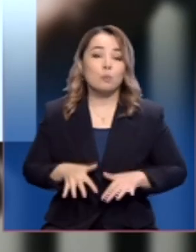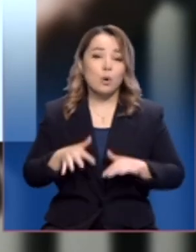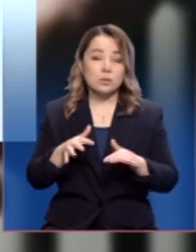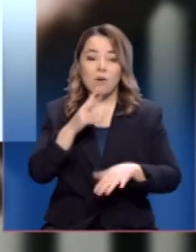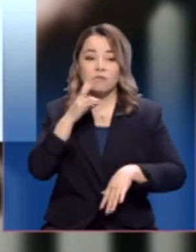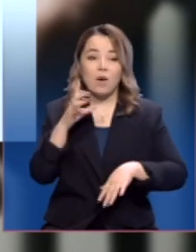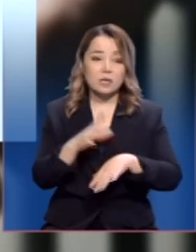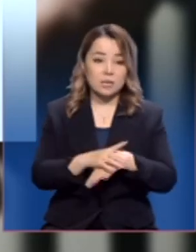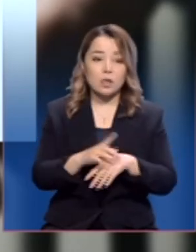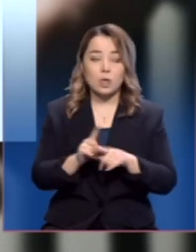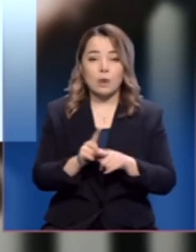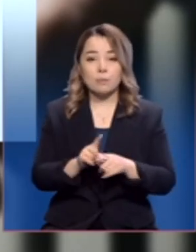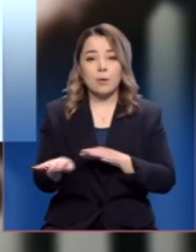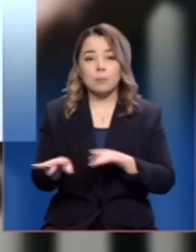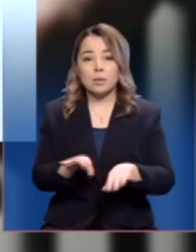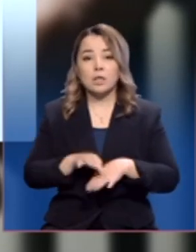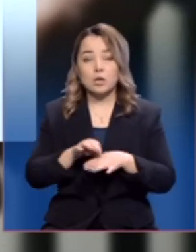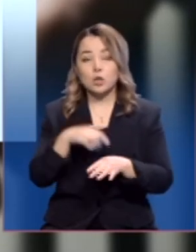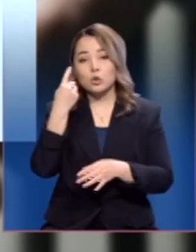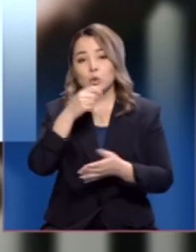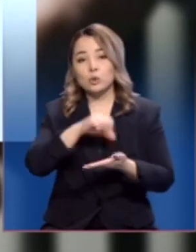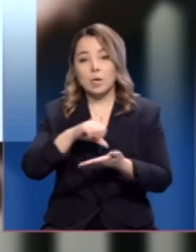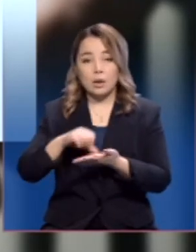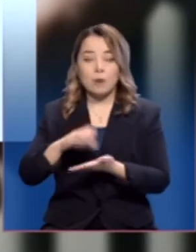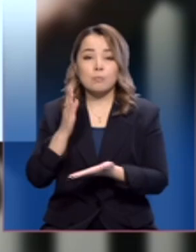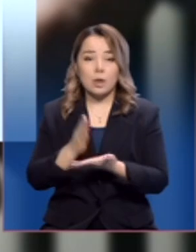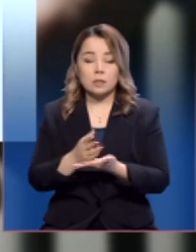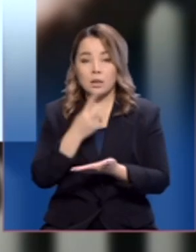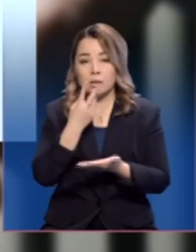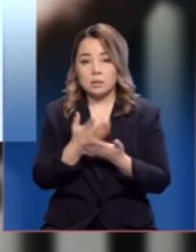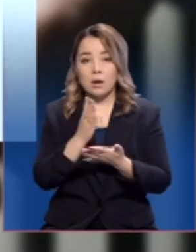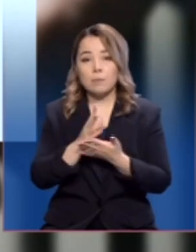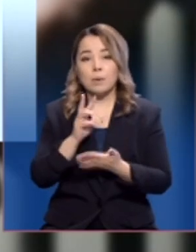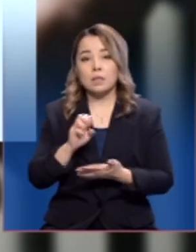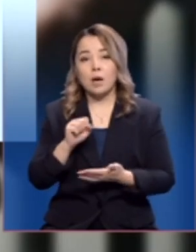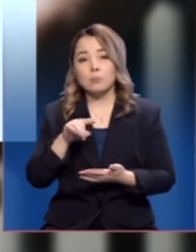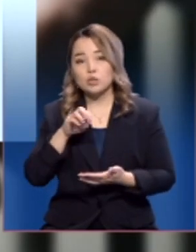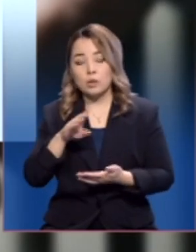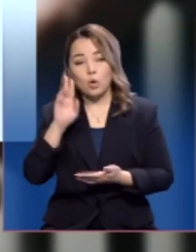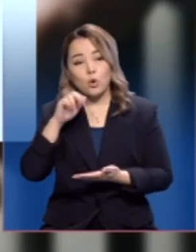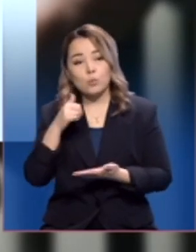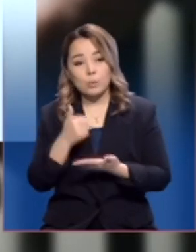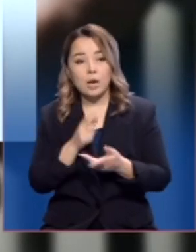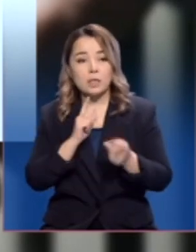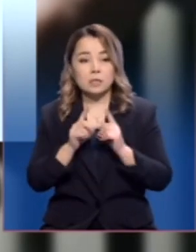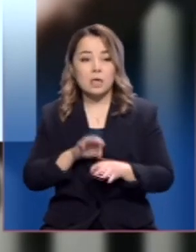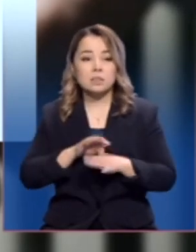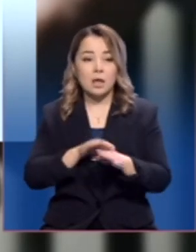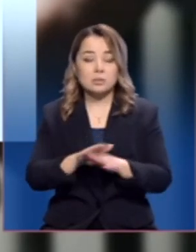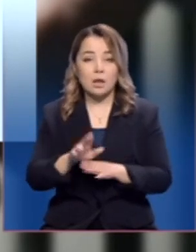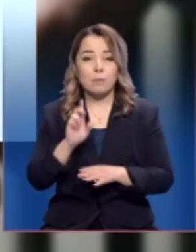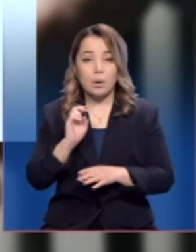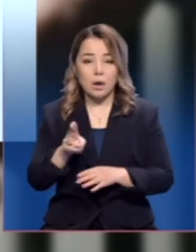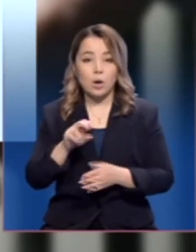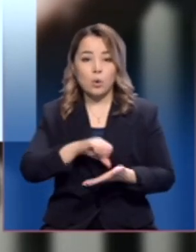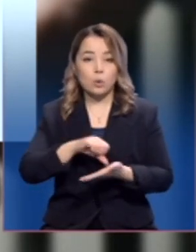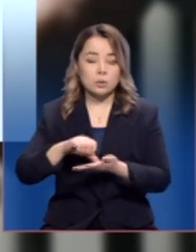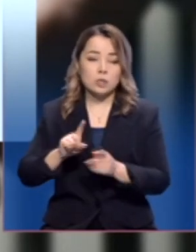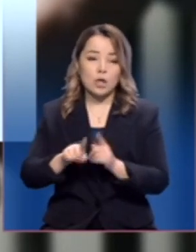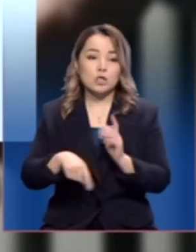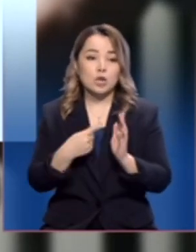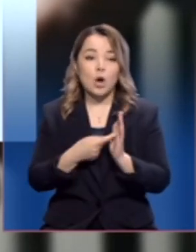жасау фактілері бойынша процедуралық тұлғалар да бар деп Марат Ахметжанов үкімет отырысынан кейін бақ өкілдерінің сауалына жауап